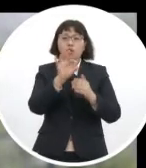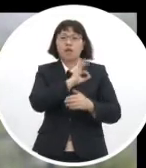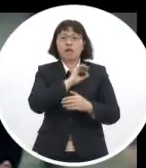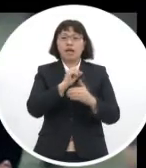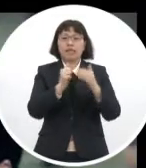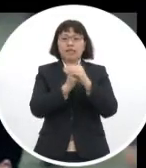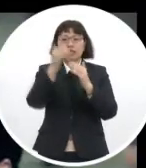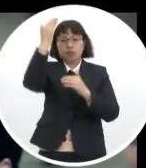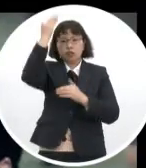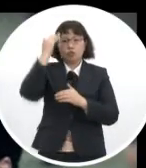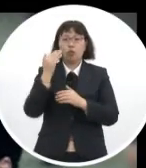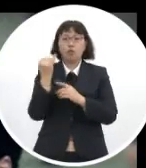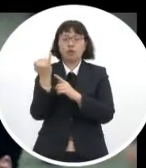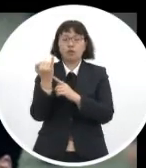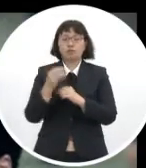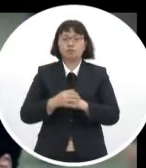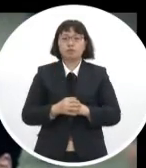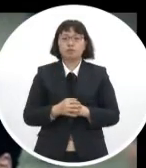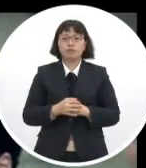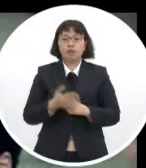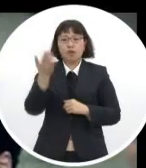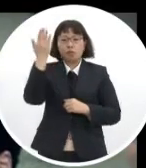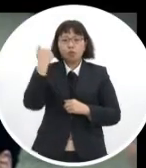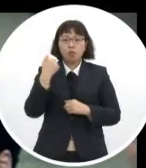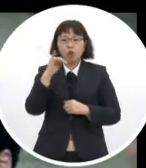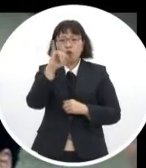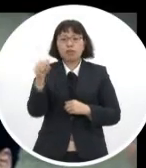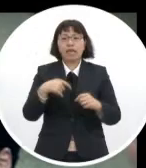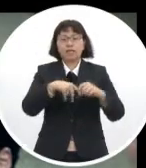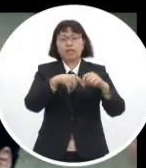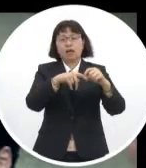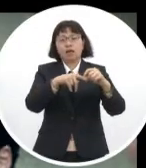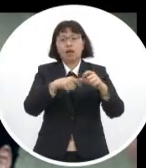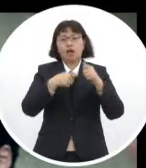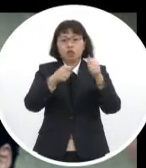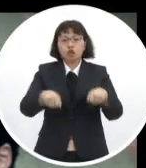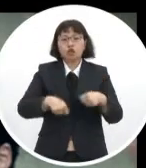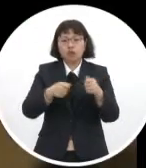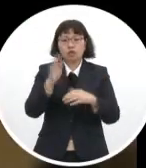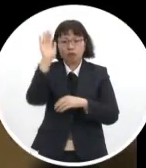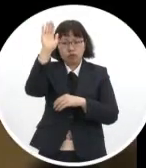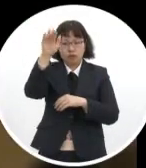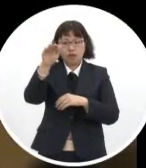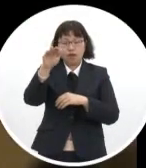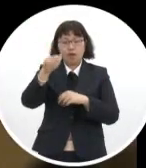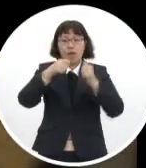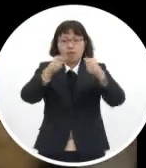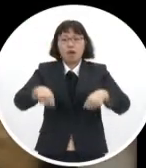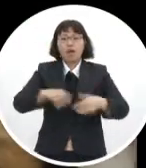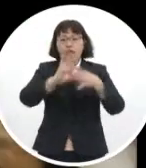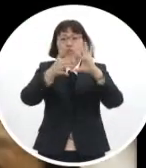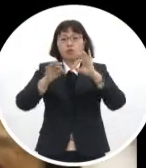さん、そして元 J リーガーで車椅子バスケットボールパラリン